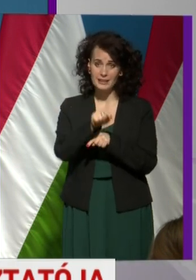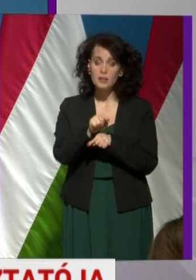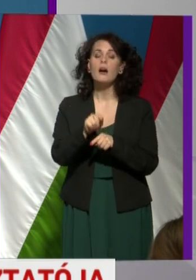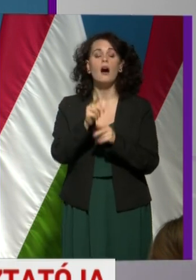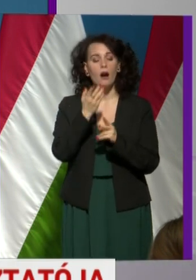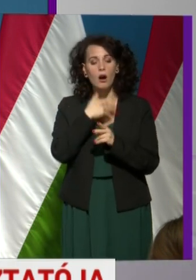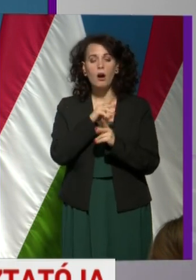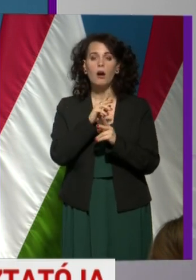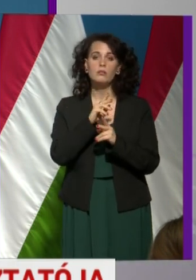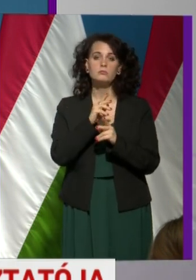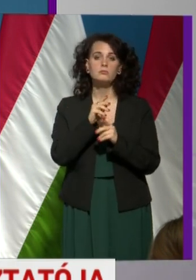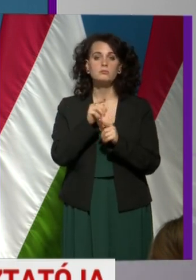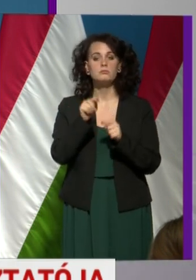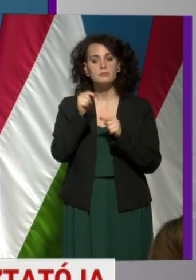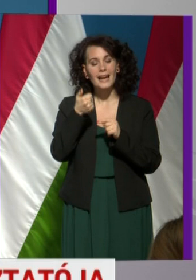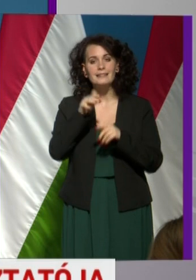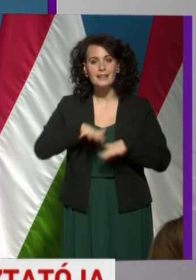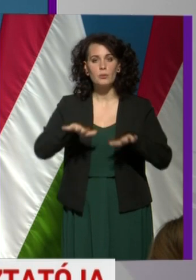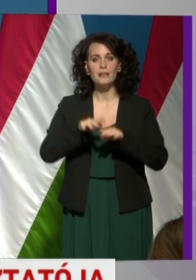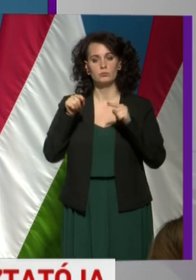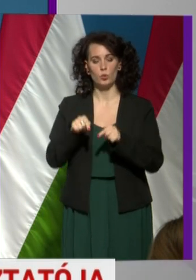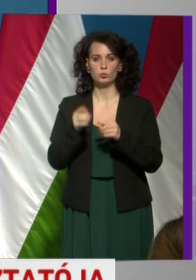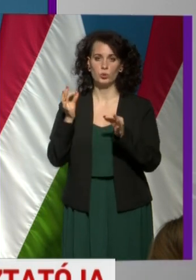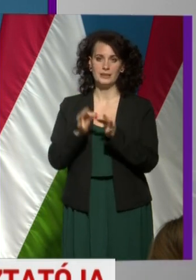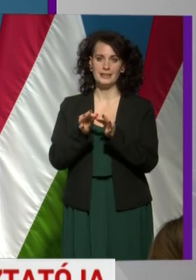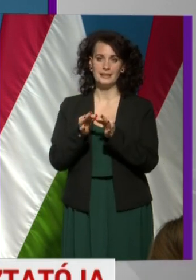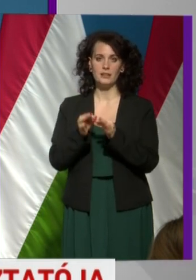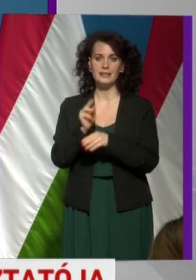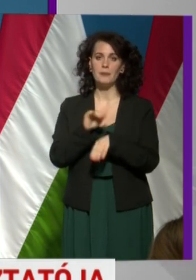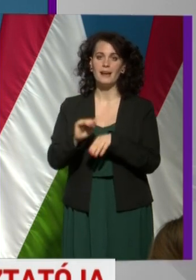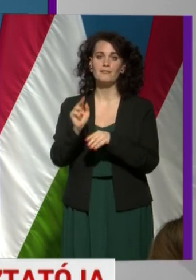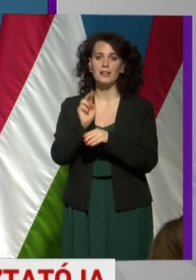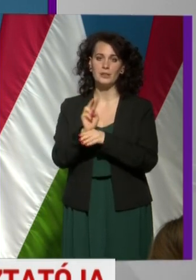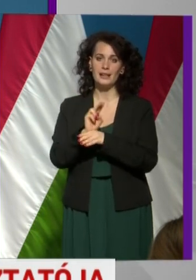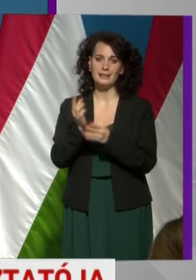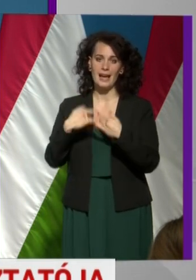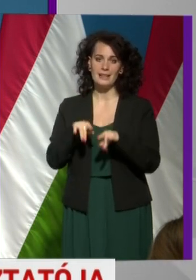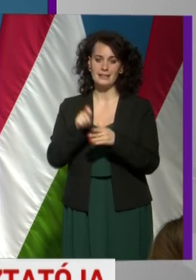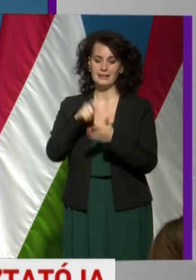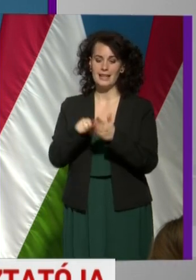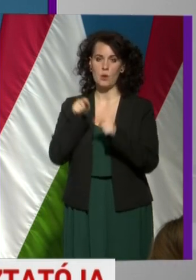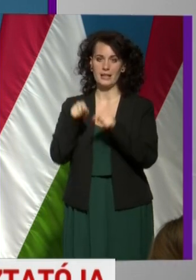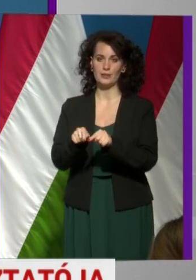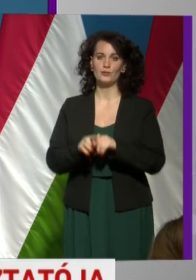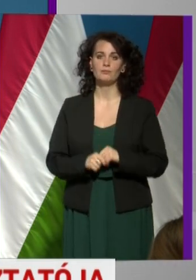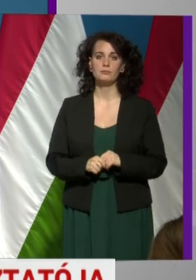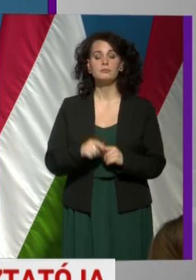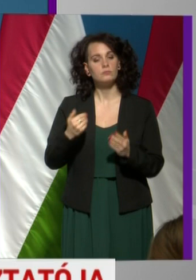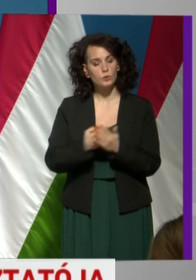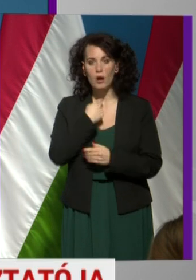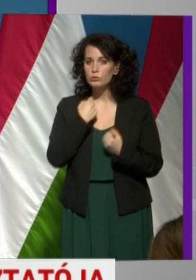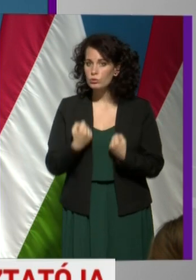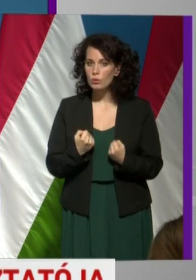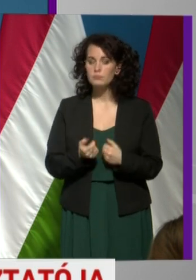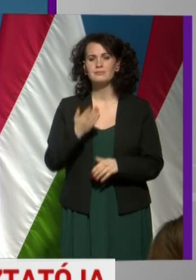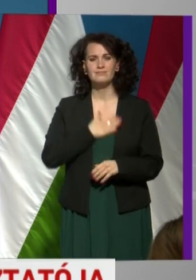területen történik meg a gyermekfelügyeleti helyszíneknek a kijelölése. Még egyszer hangsúlyozom,